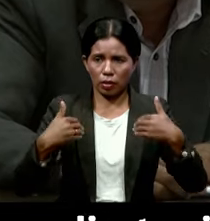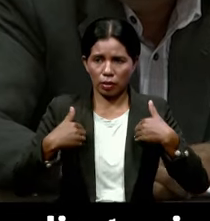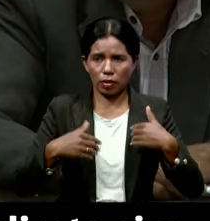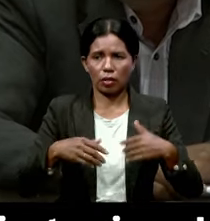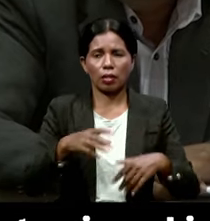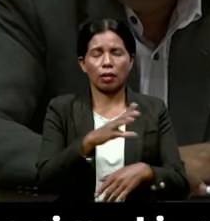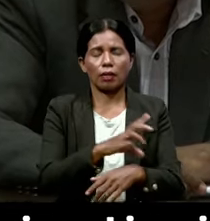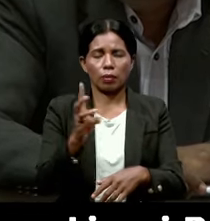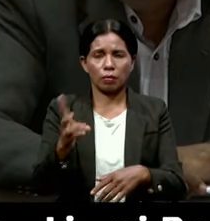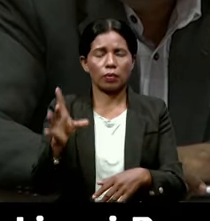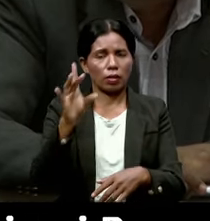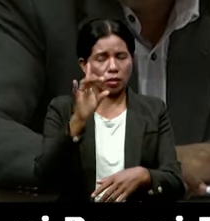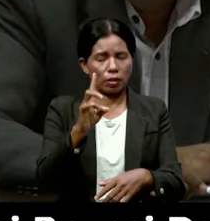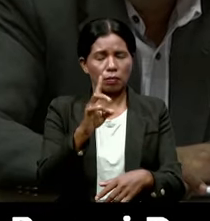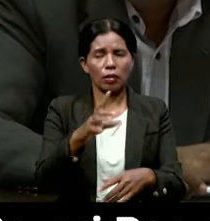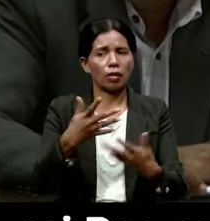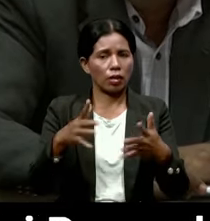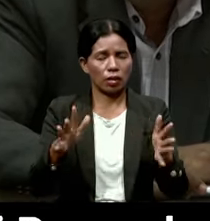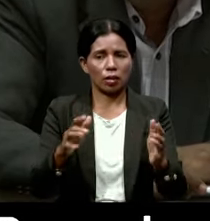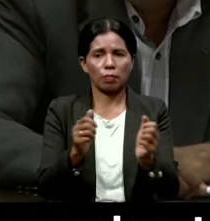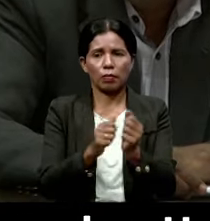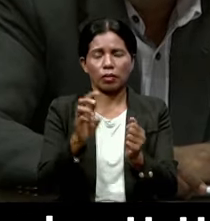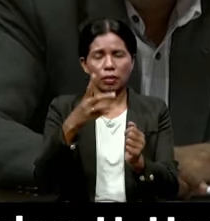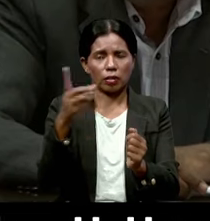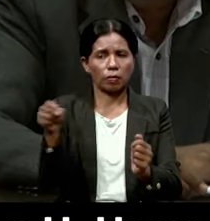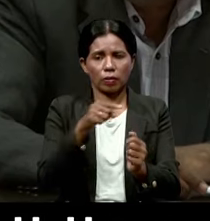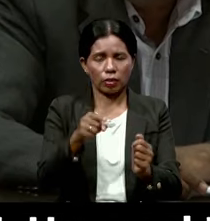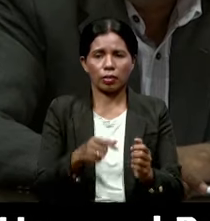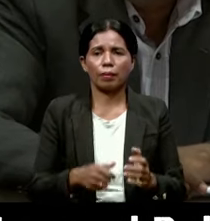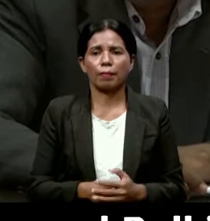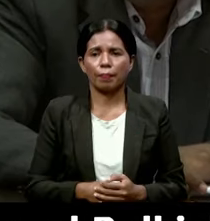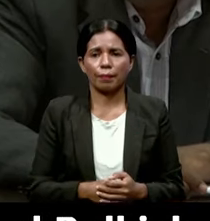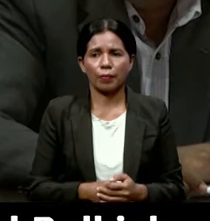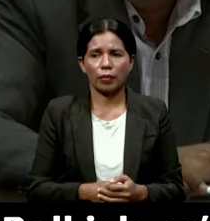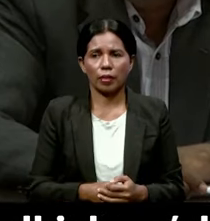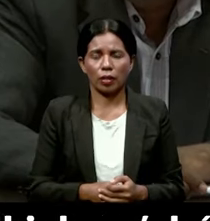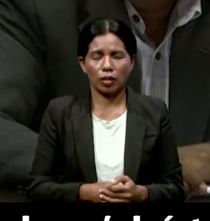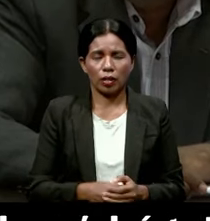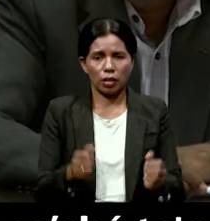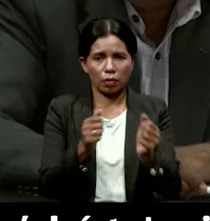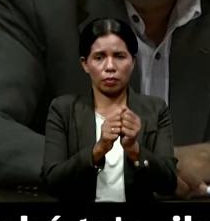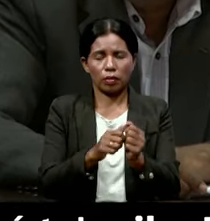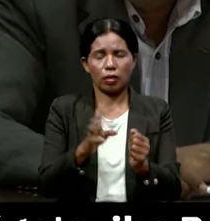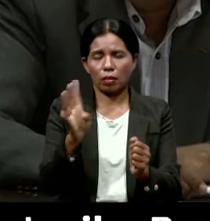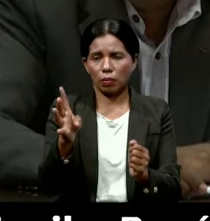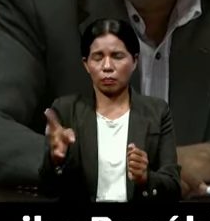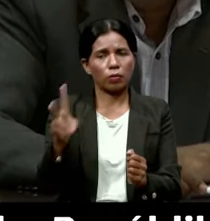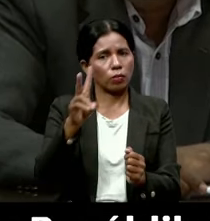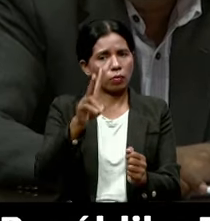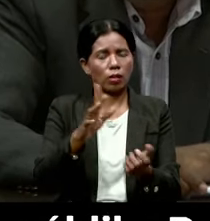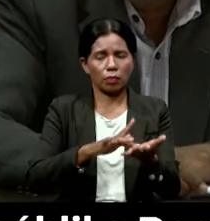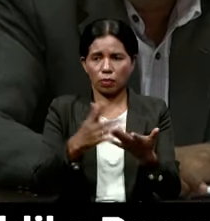66 maklaiha o equivale a 16%. E consumaves 52 item maklaiha. Husi